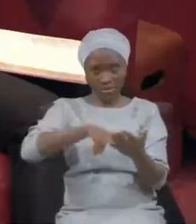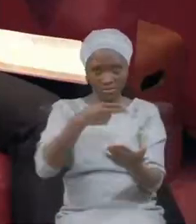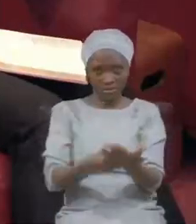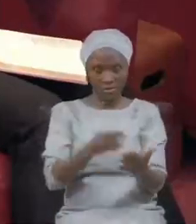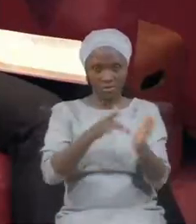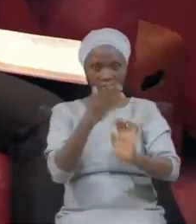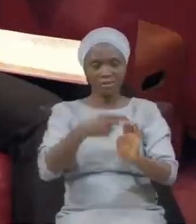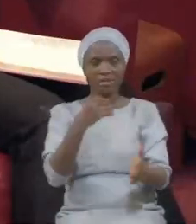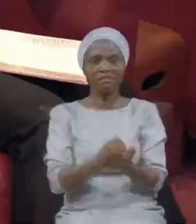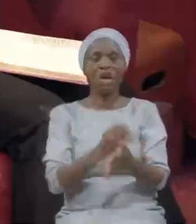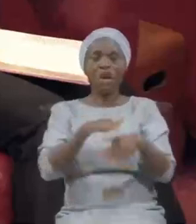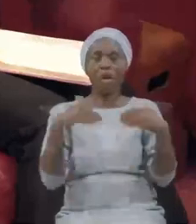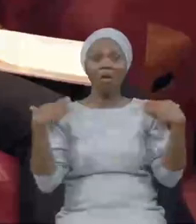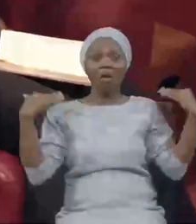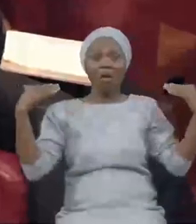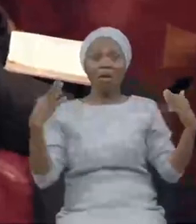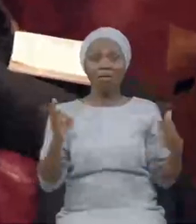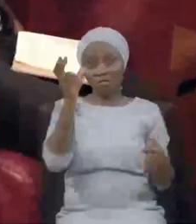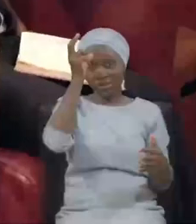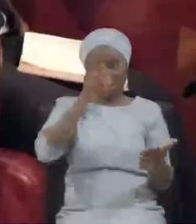Tous les messagers de Satan vont tomber.